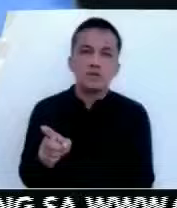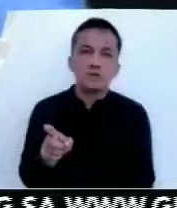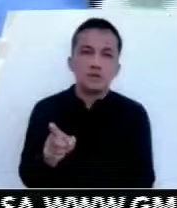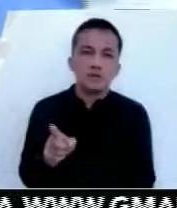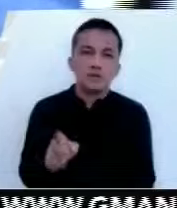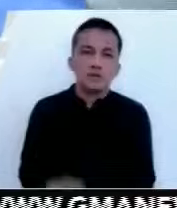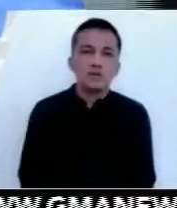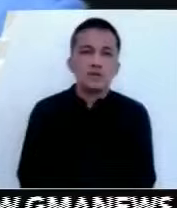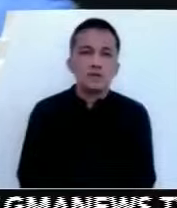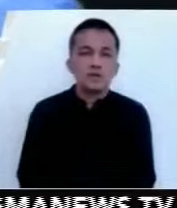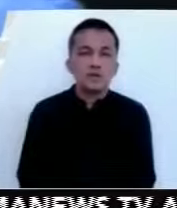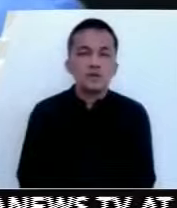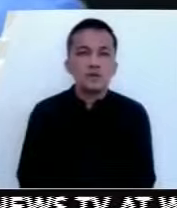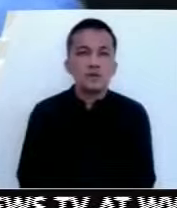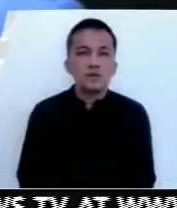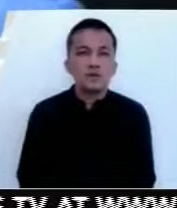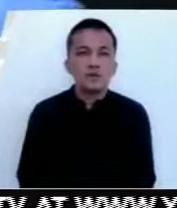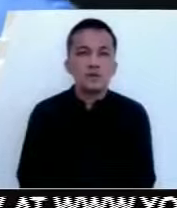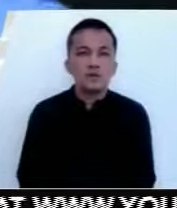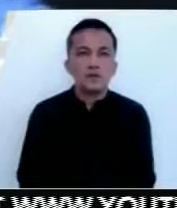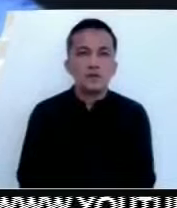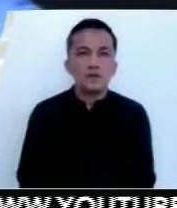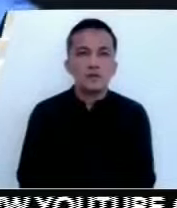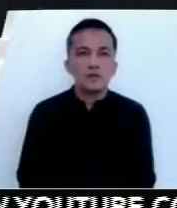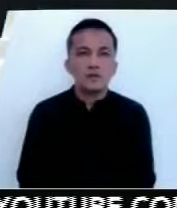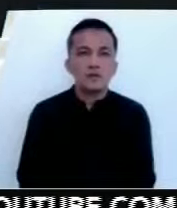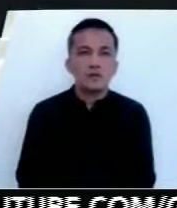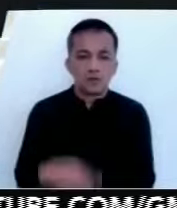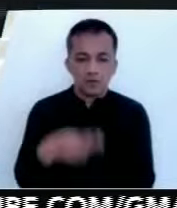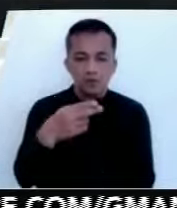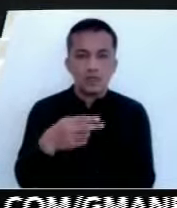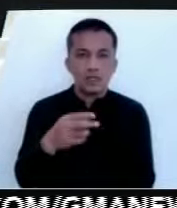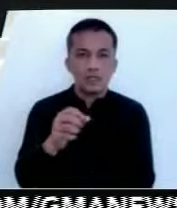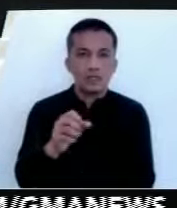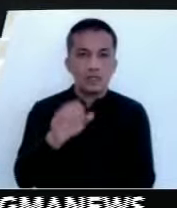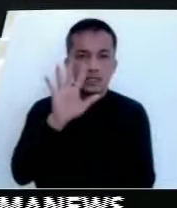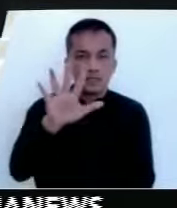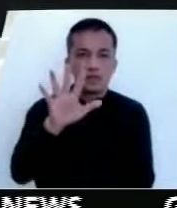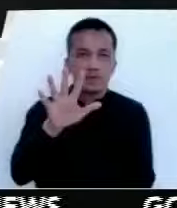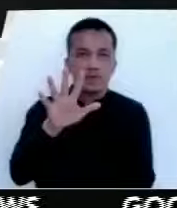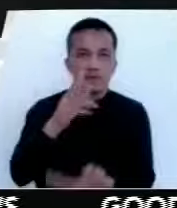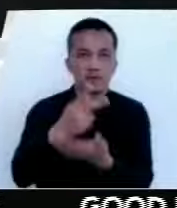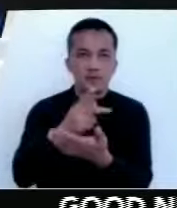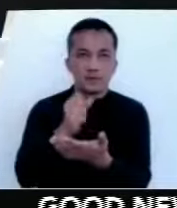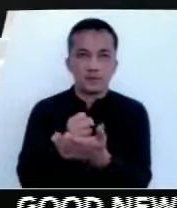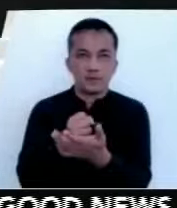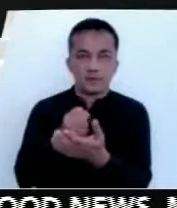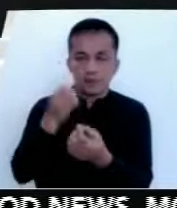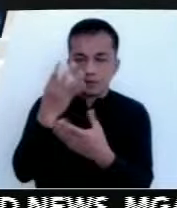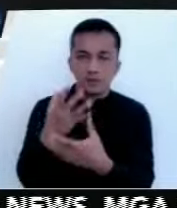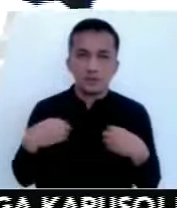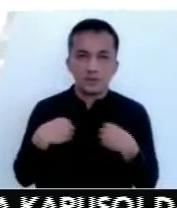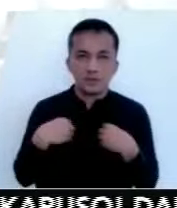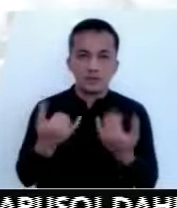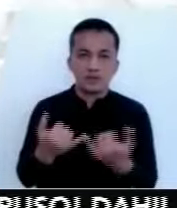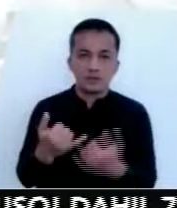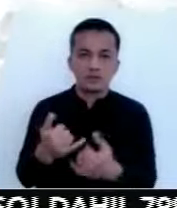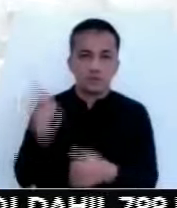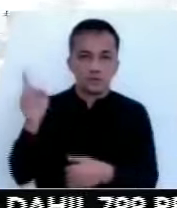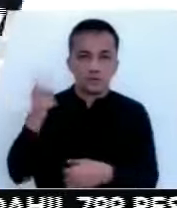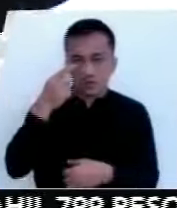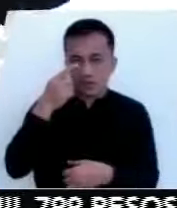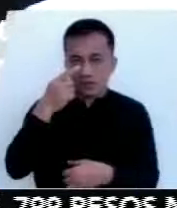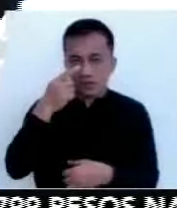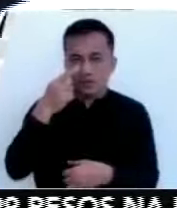mo holder ng limang passport to based from the information I received this now in Taiwan Why did